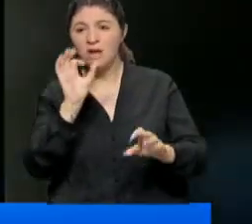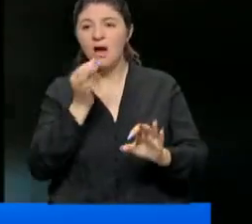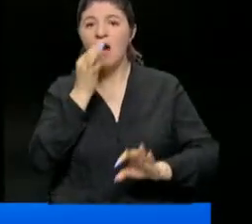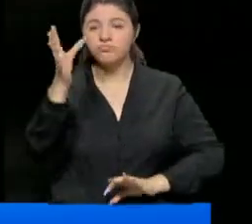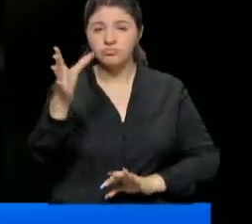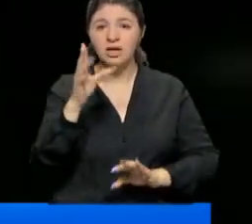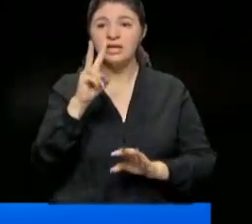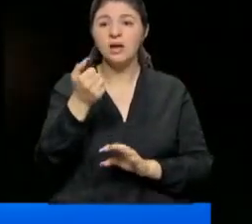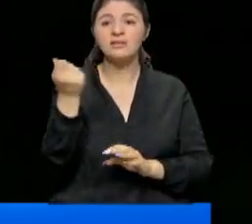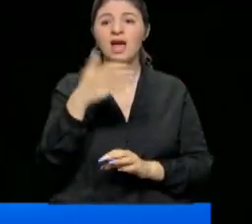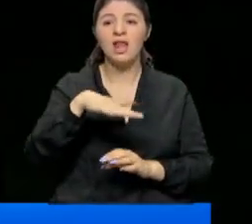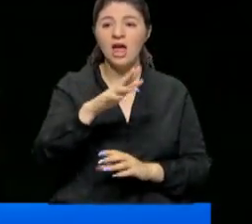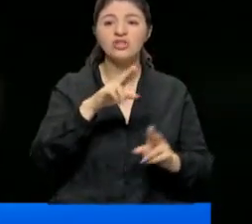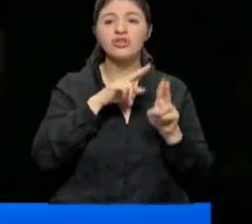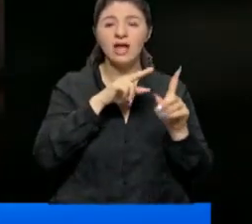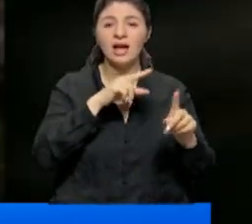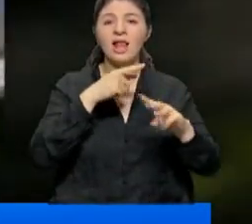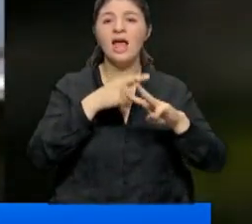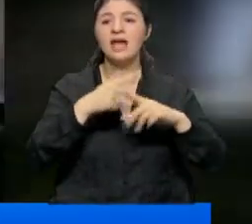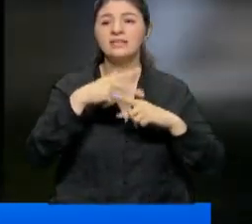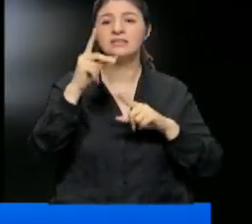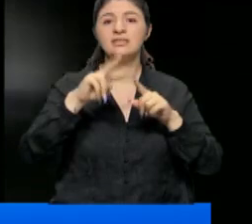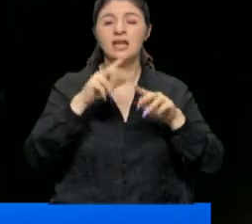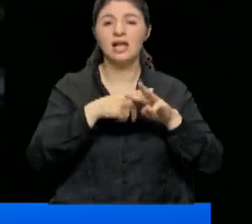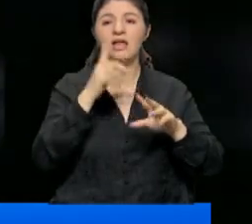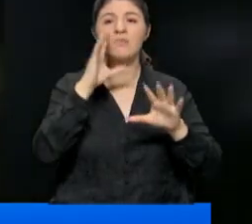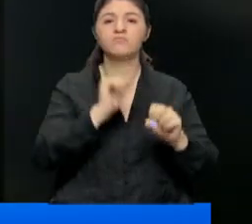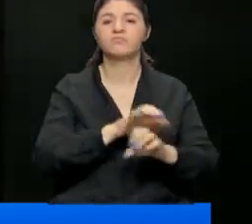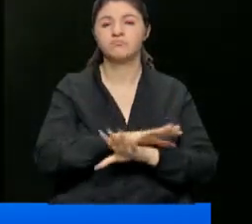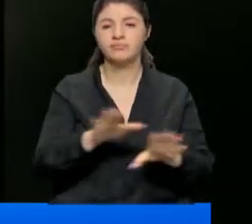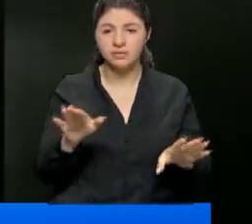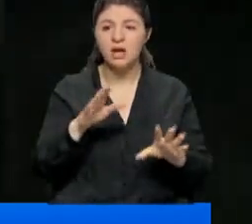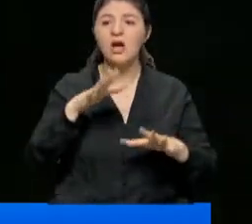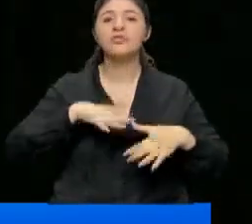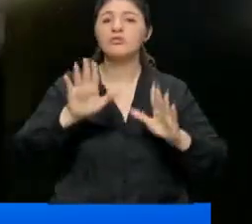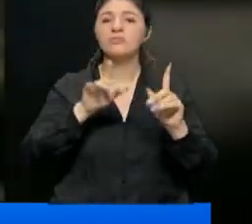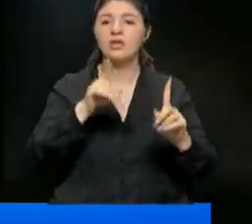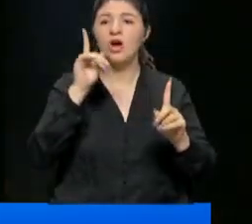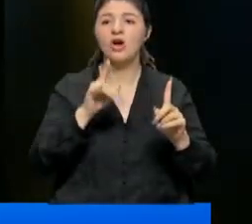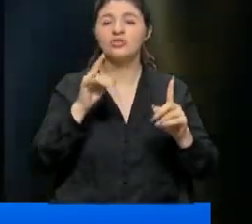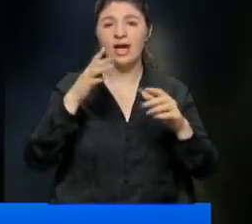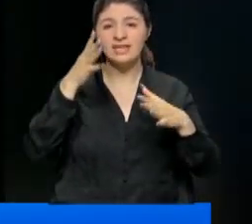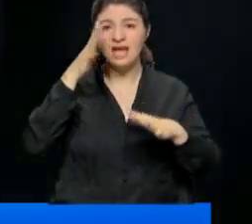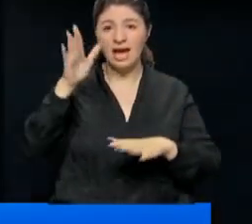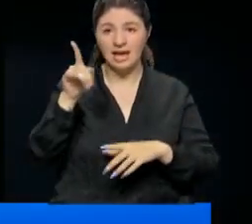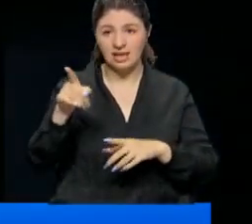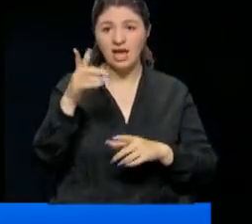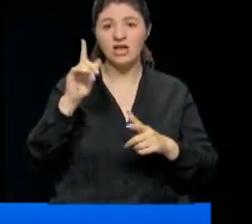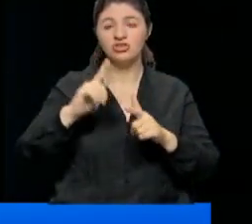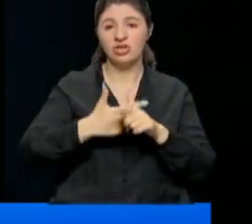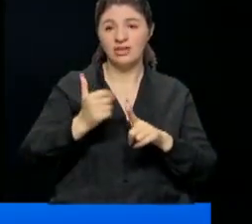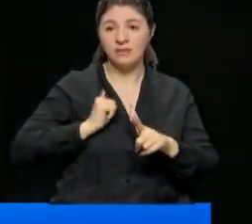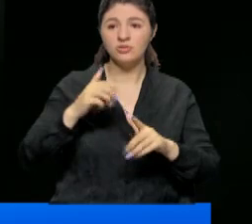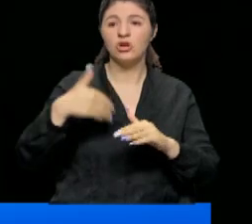göçmenlerin 26'sı da Çanakkale'nin Ezine ilçesinde ekipler tarafından yakalandı göçmenler önce gerekli candarma Karakolu'na